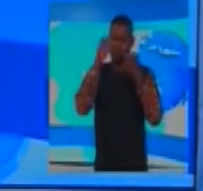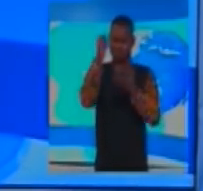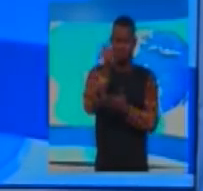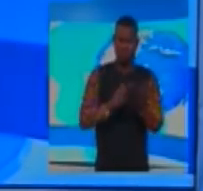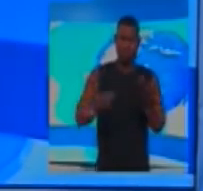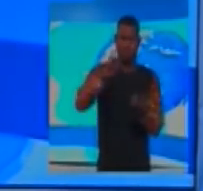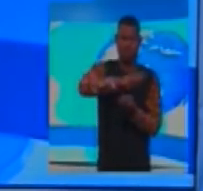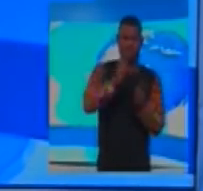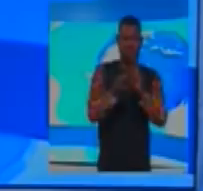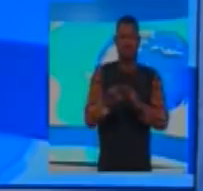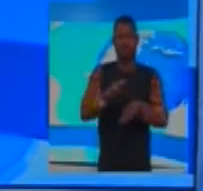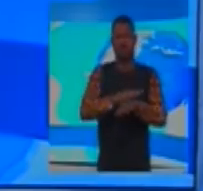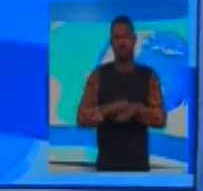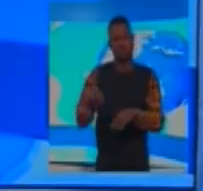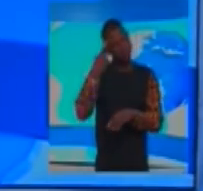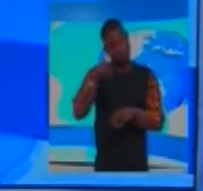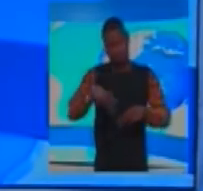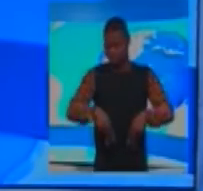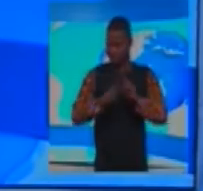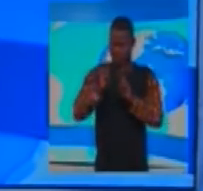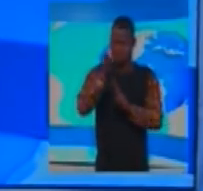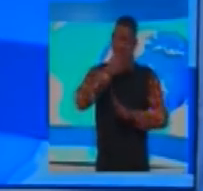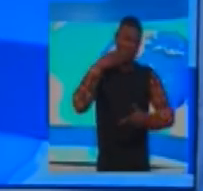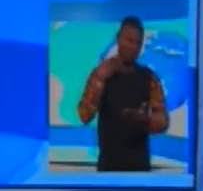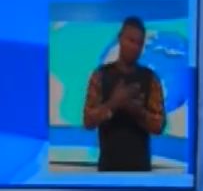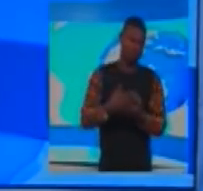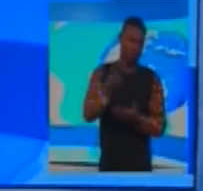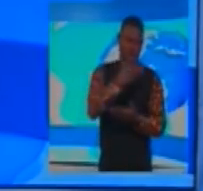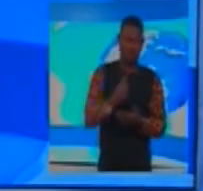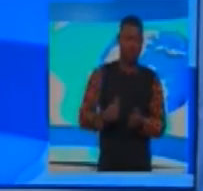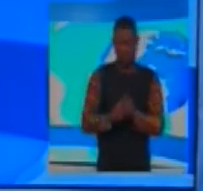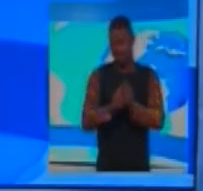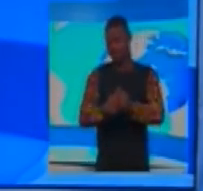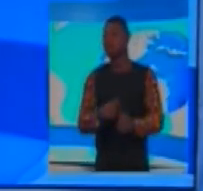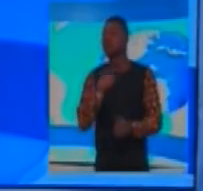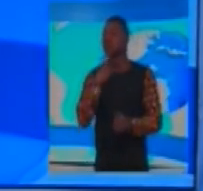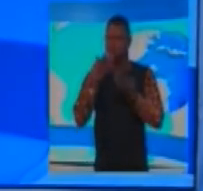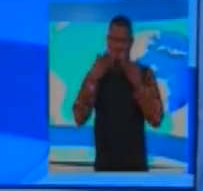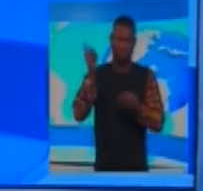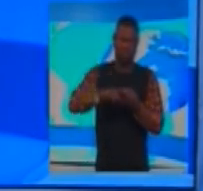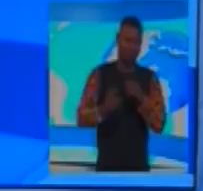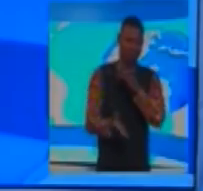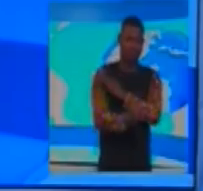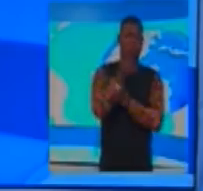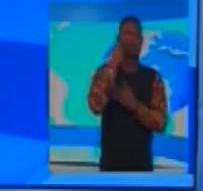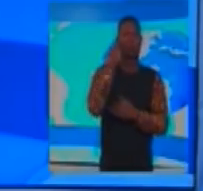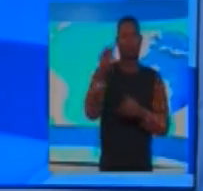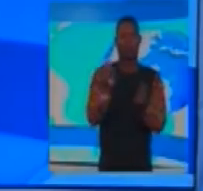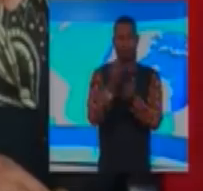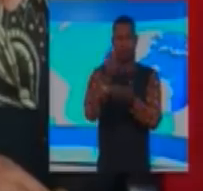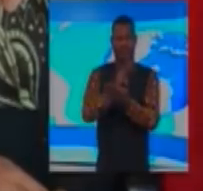sont succédés sur scène pour permettre une belle communion en action de grâce à Dieu. Des précisions avec Caroline